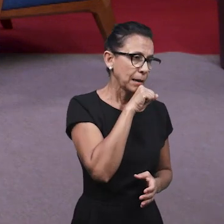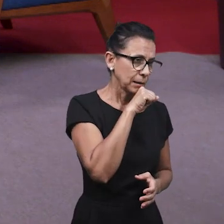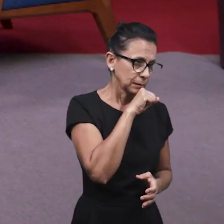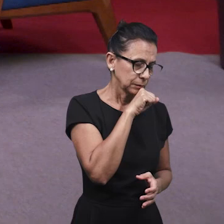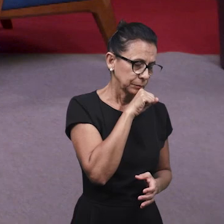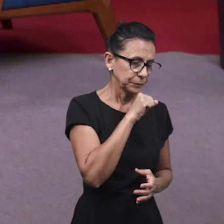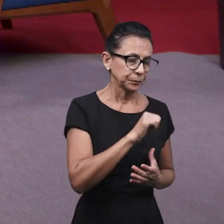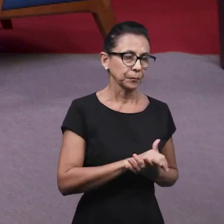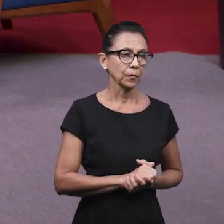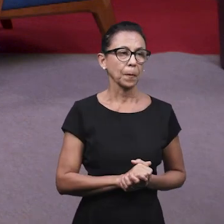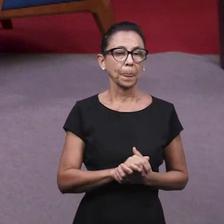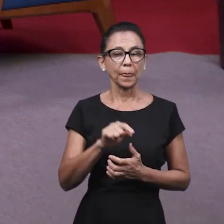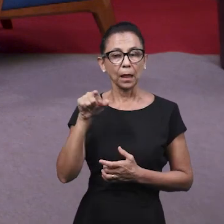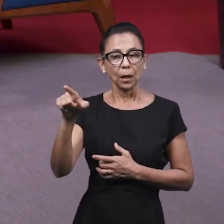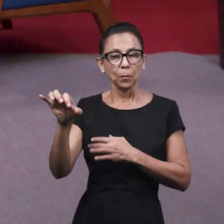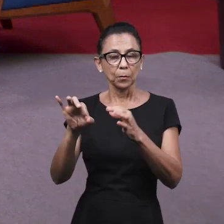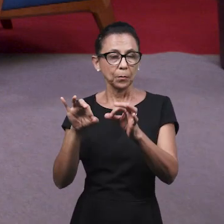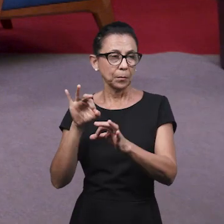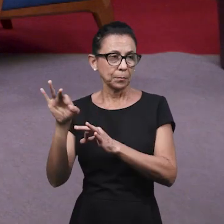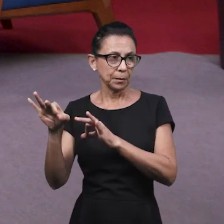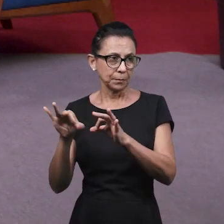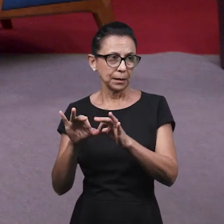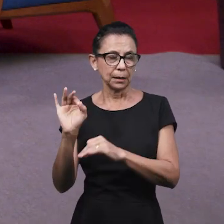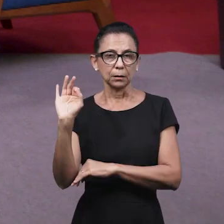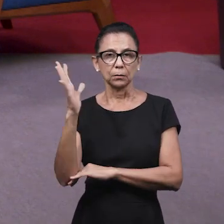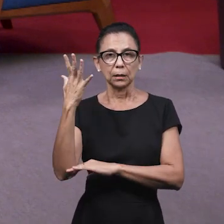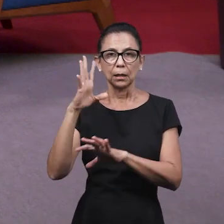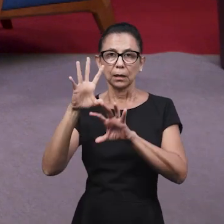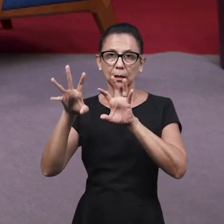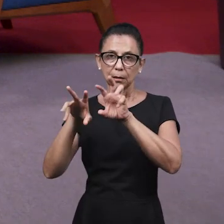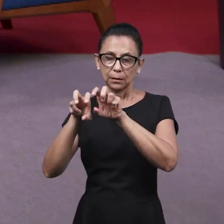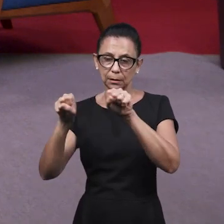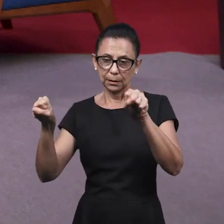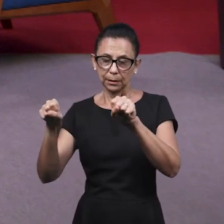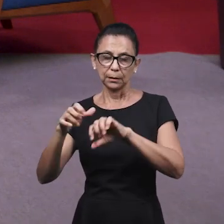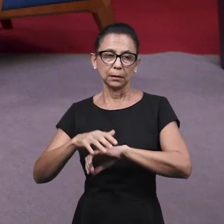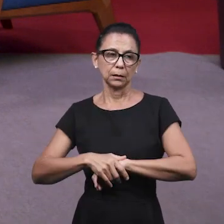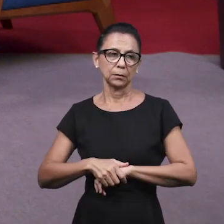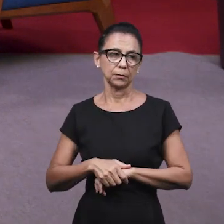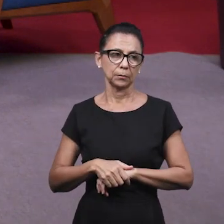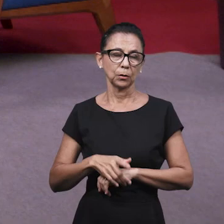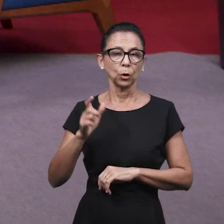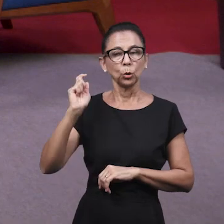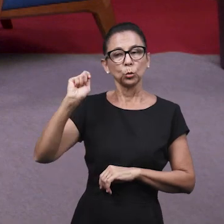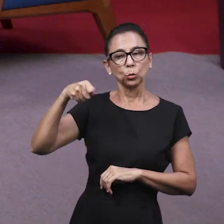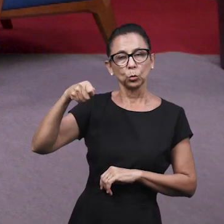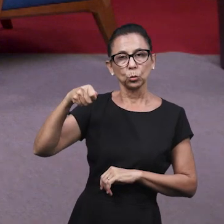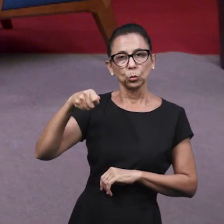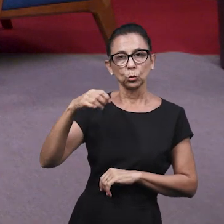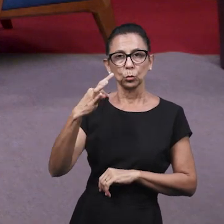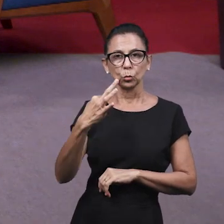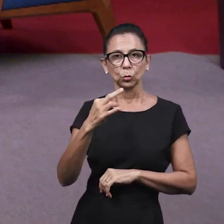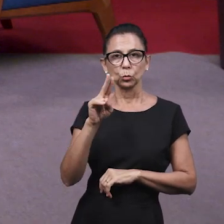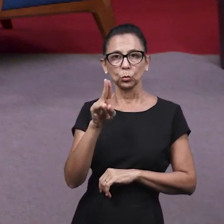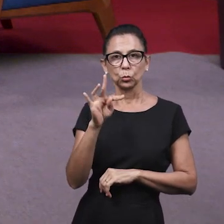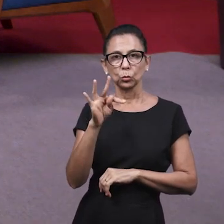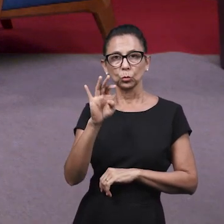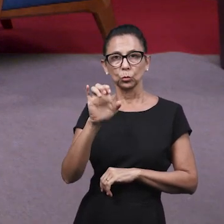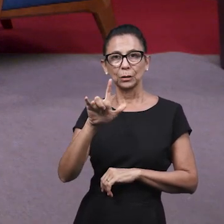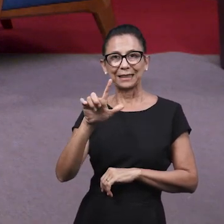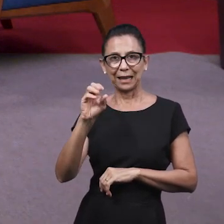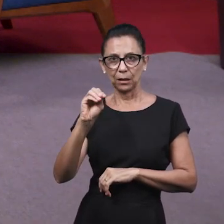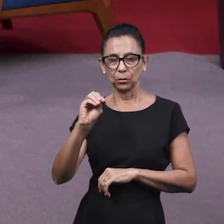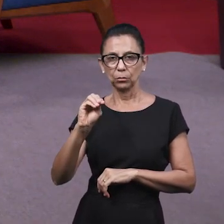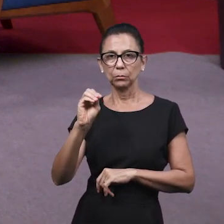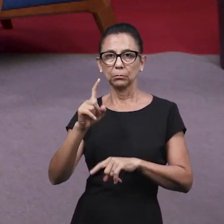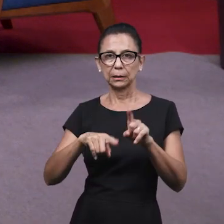Il savait comment se passait un sacrifice, comment était le sacrifice d'adoration à Dieu. Et là, il